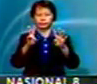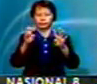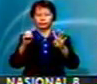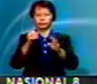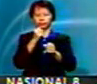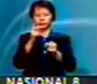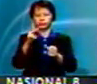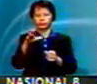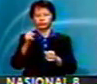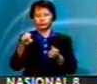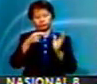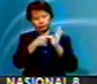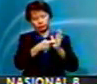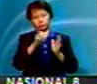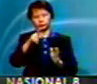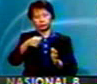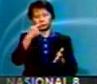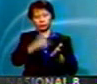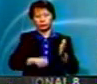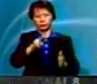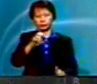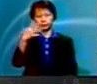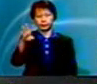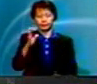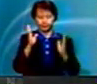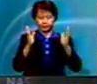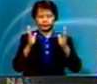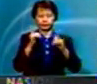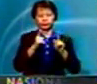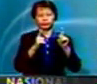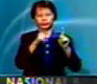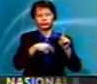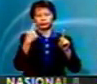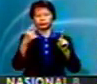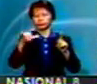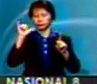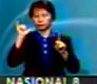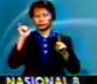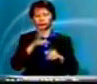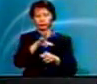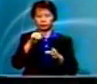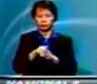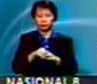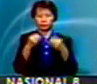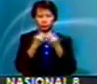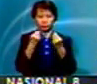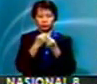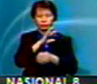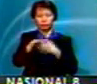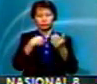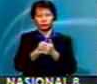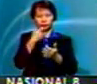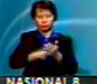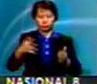4,677 kes dicatatkan dalam Ops Harga 2014 bagi tempoh 1 Januari hingga semalam. Ia melibatkan jumlah keseluruhan